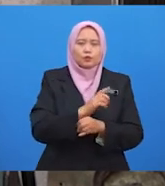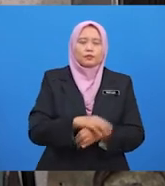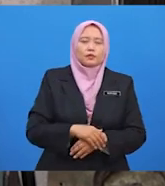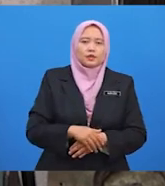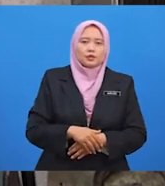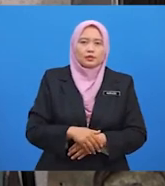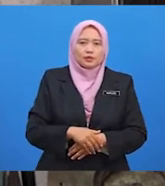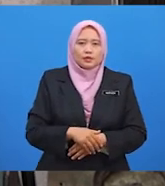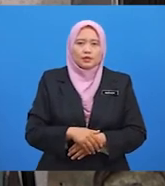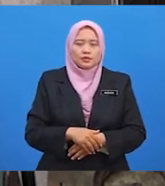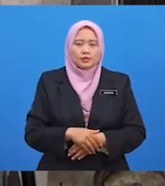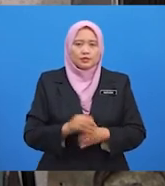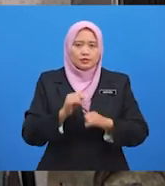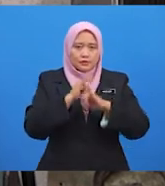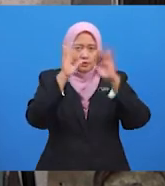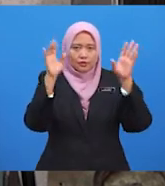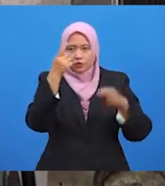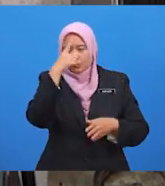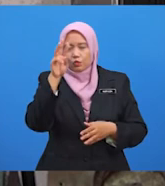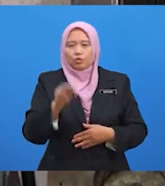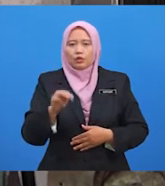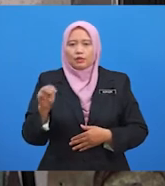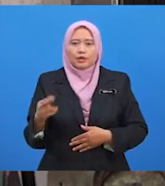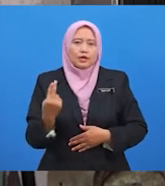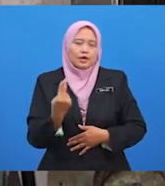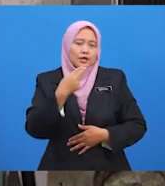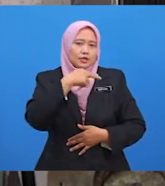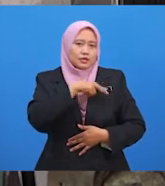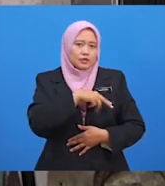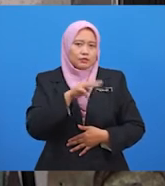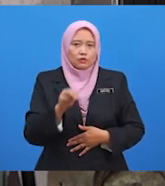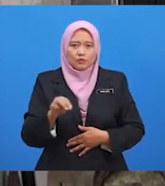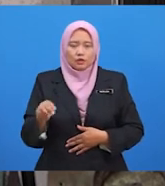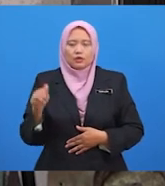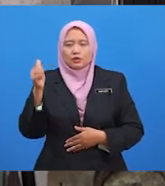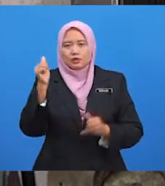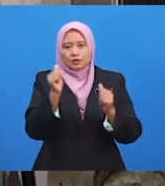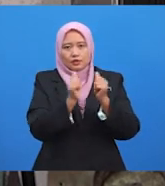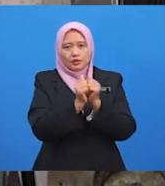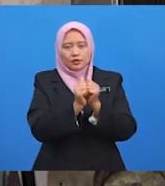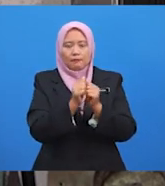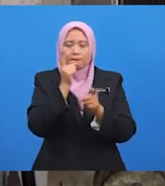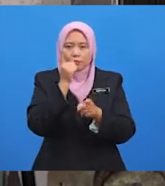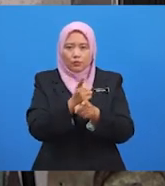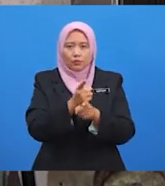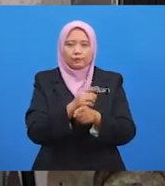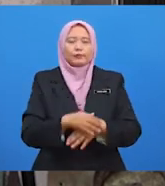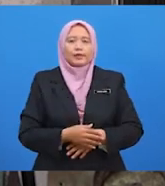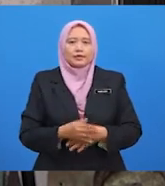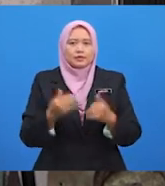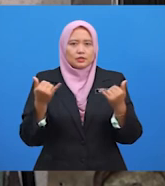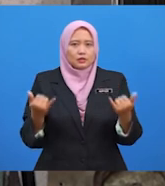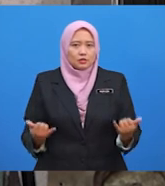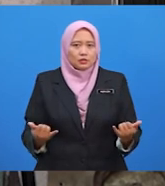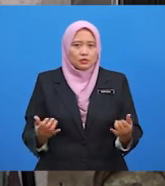murid-murid menghasilkan button bash dengan langkah yang betul. Sekarang,